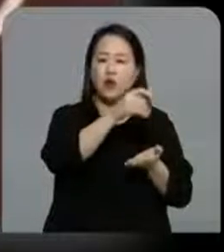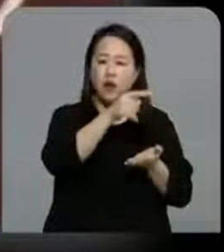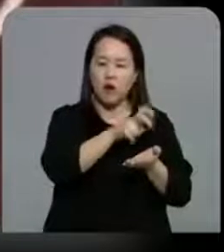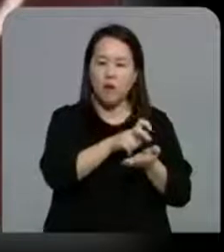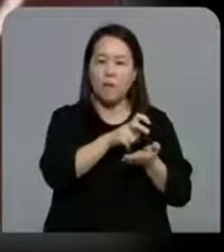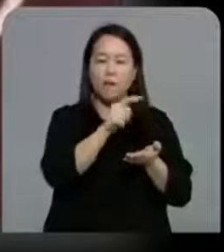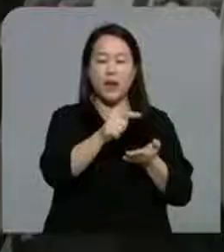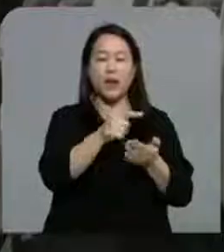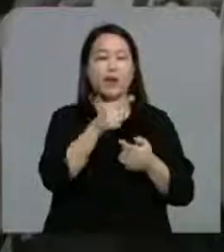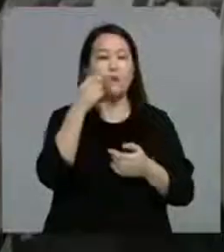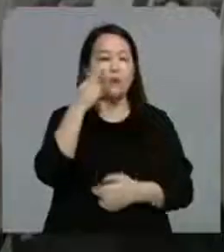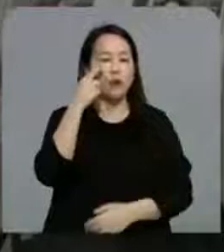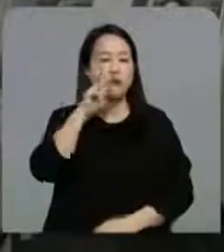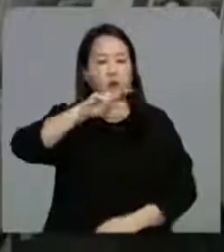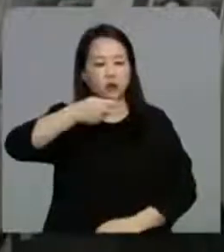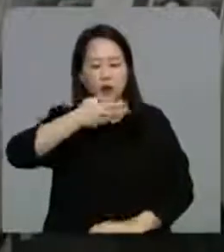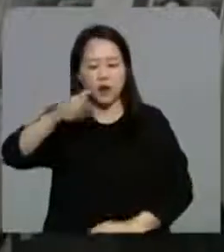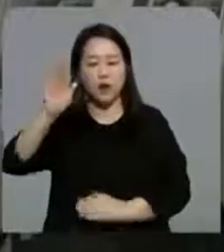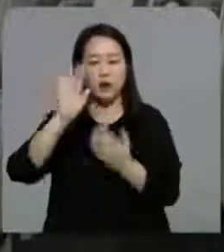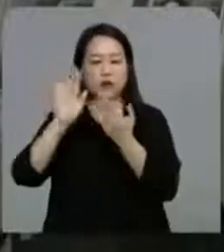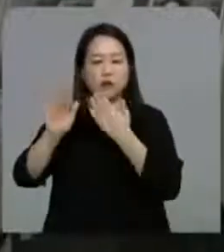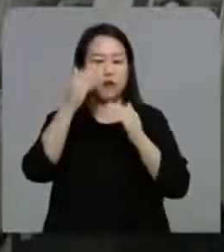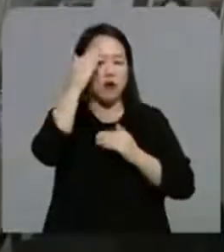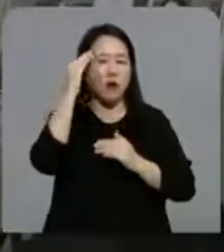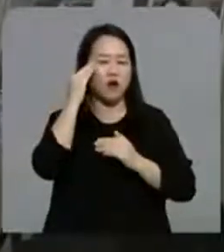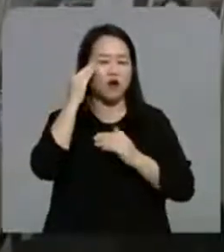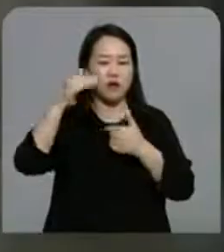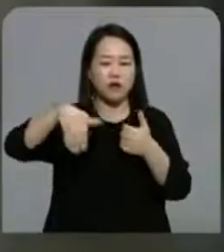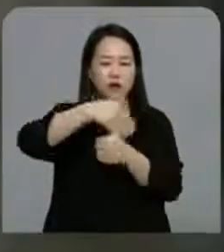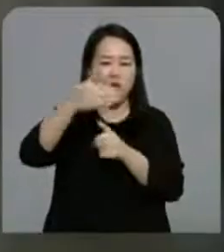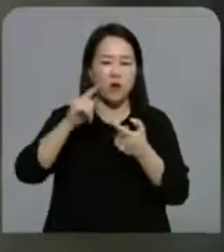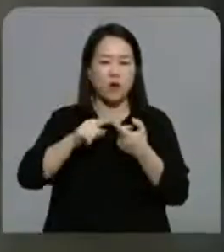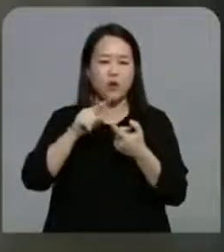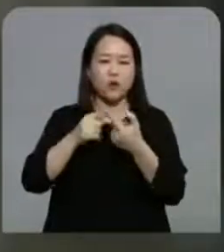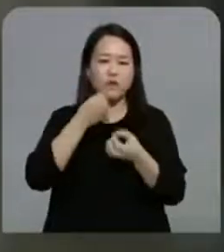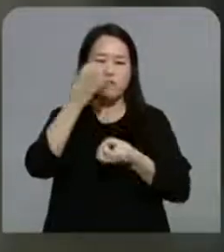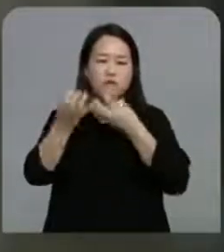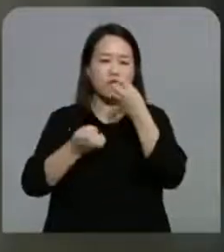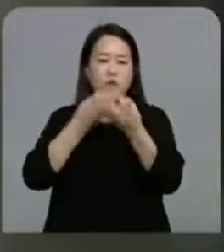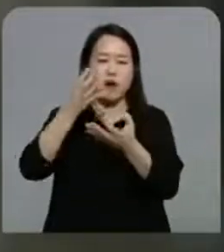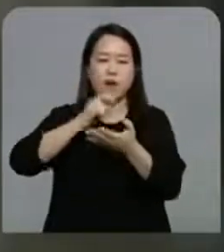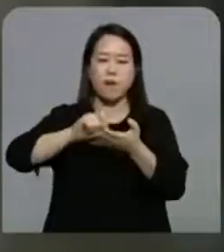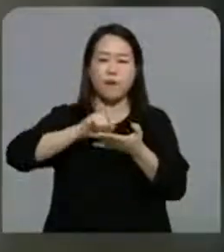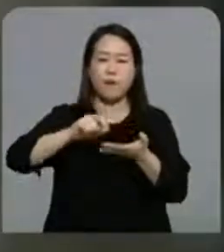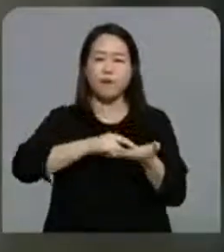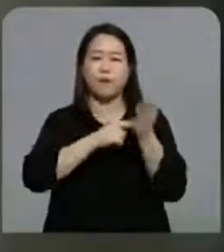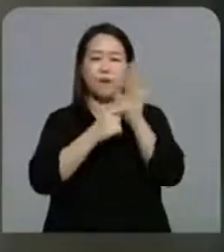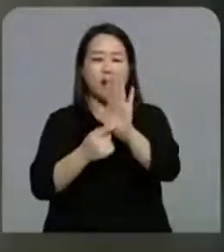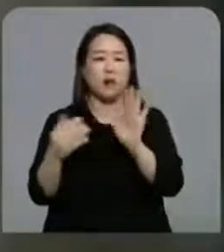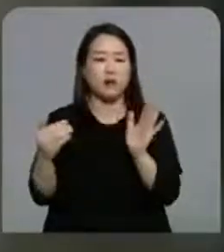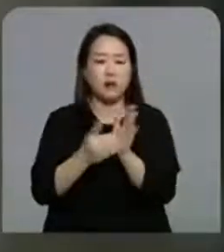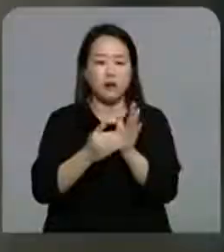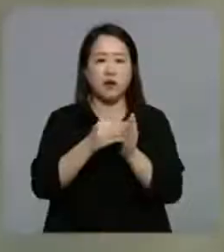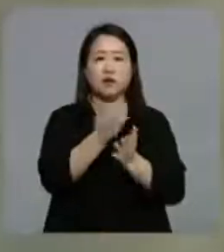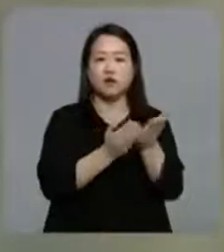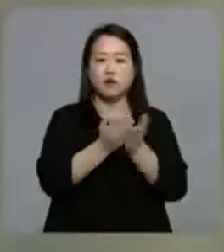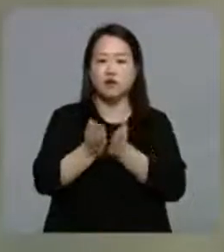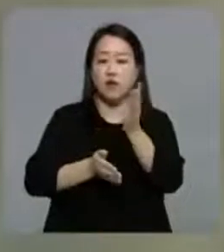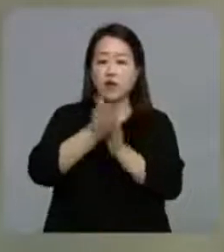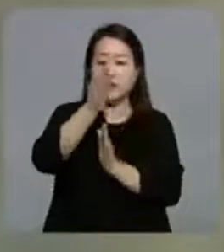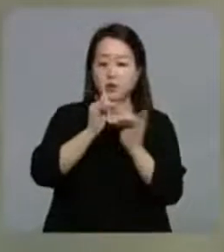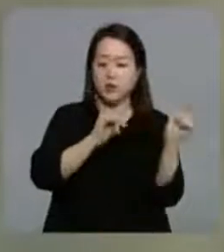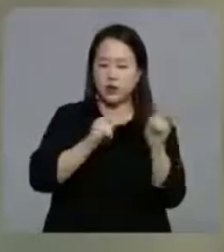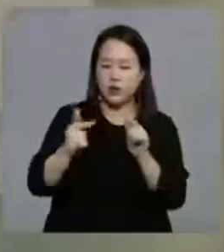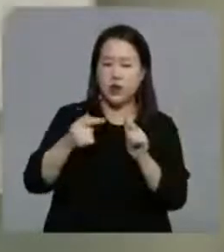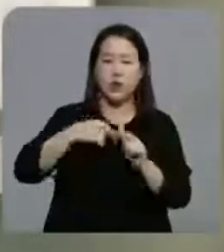했습니다 만세 운동 주도 다 들은 붙잡혀 옥고를 치렀지만 군산 시민들의 독립을 향한 열망은 꺼지지 않았고